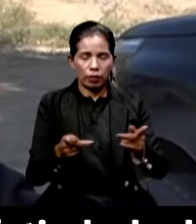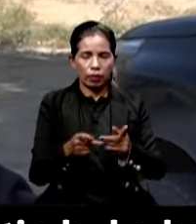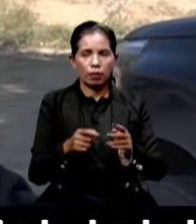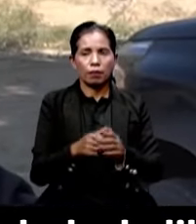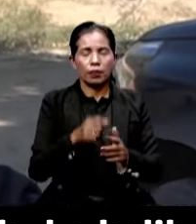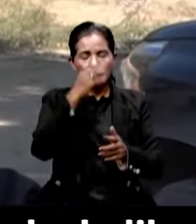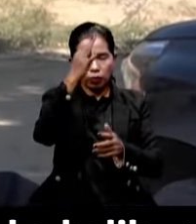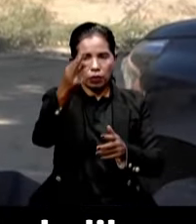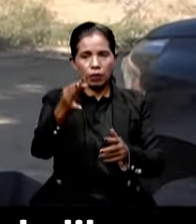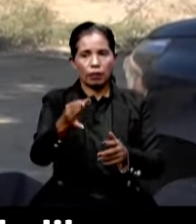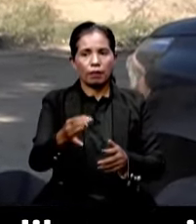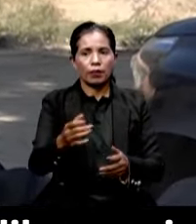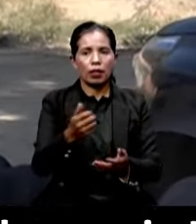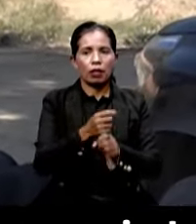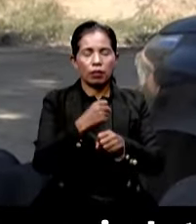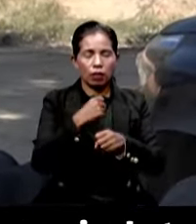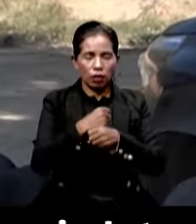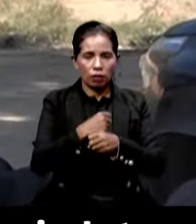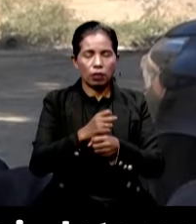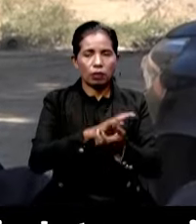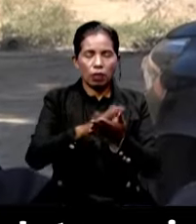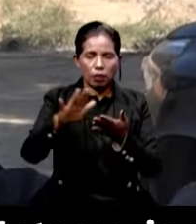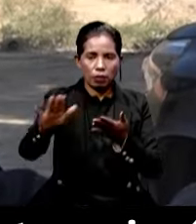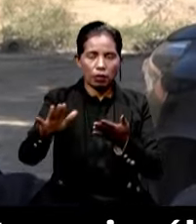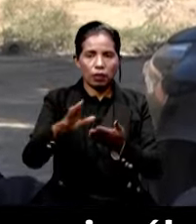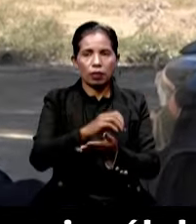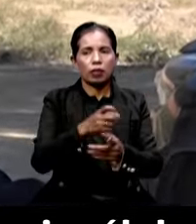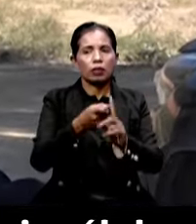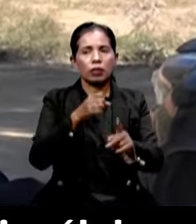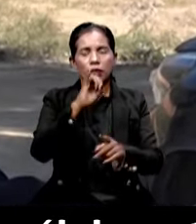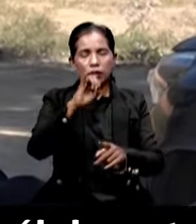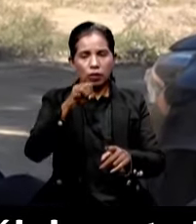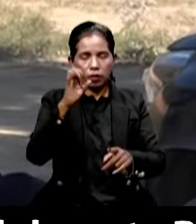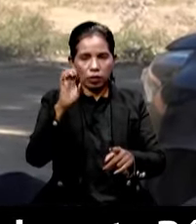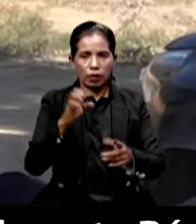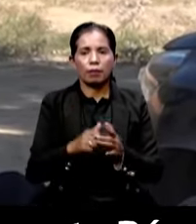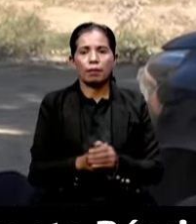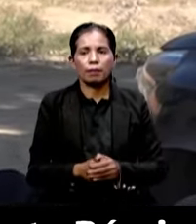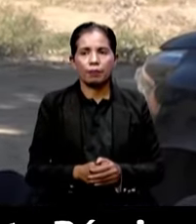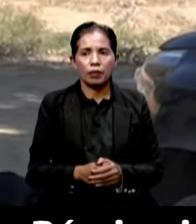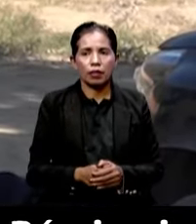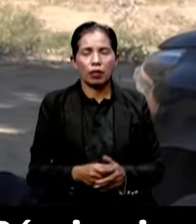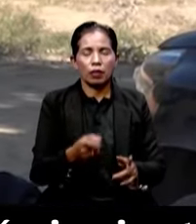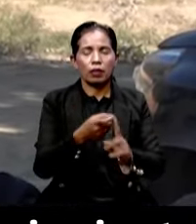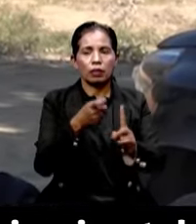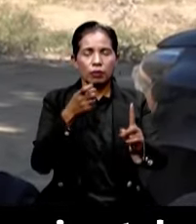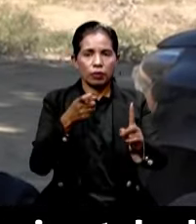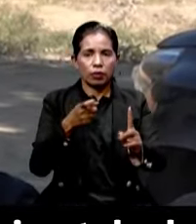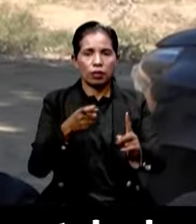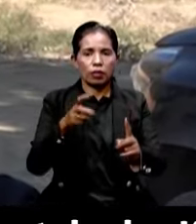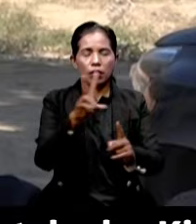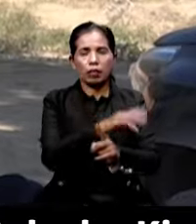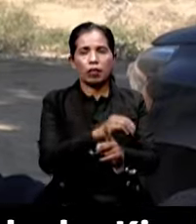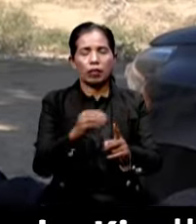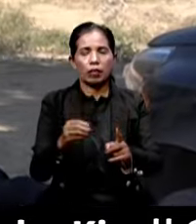ba oin ya lara atu atiru atu halu konsos rumah nendas parti size. Nema ya idau si parte ya ya